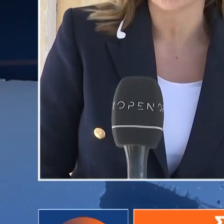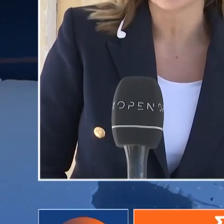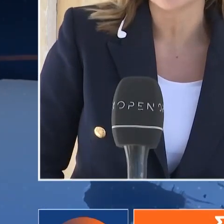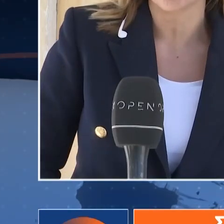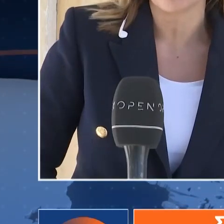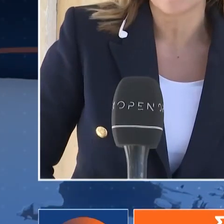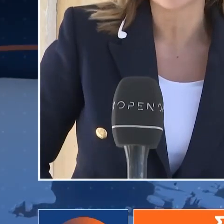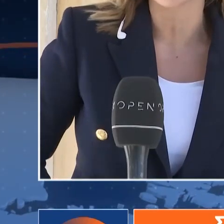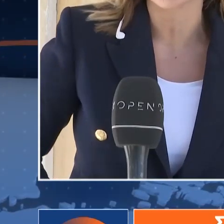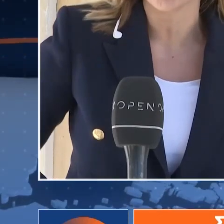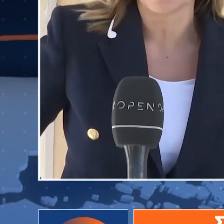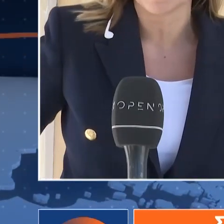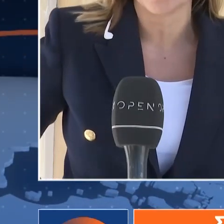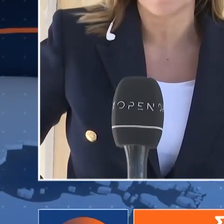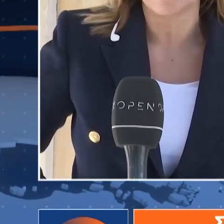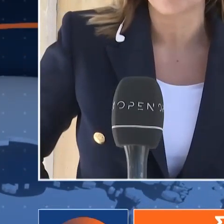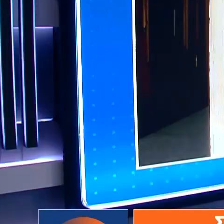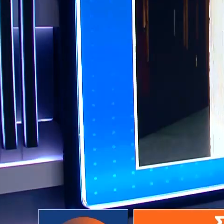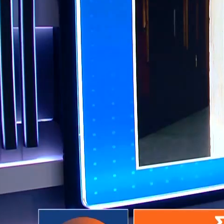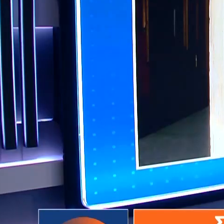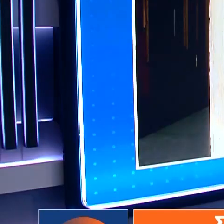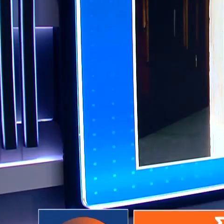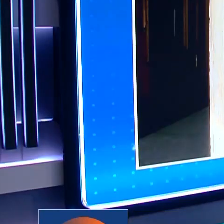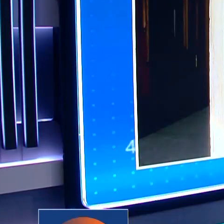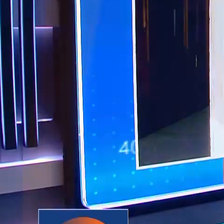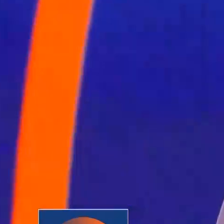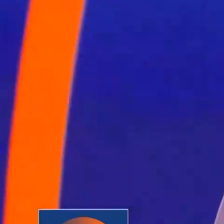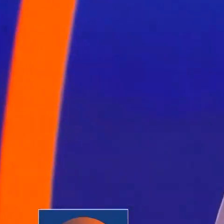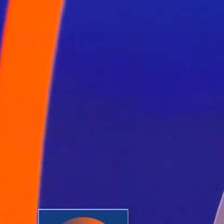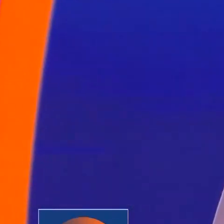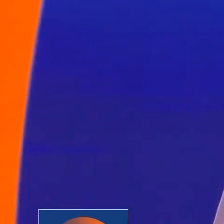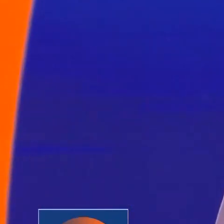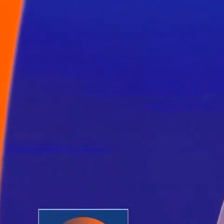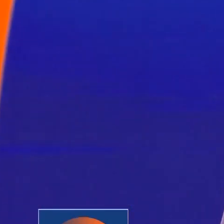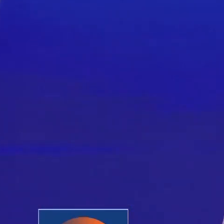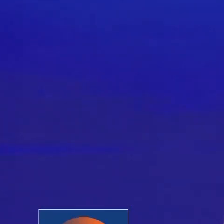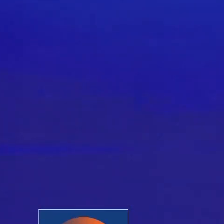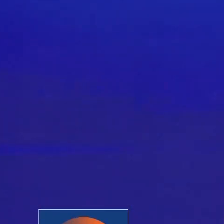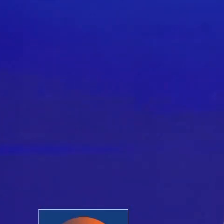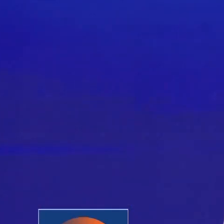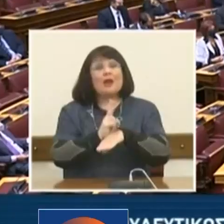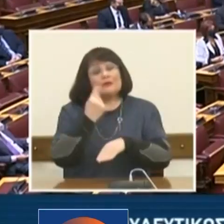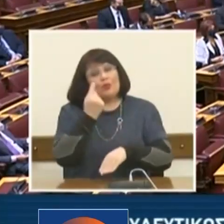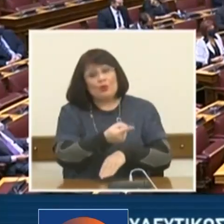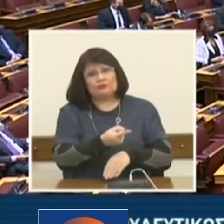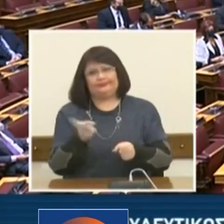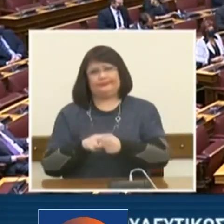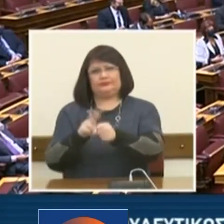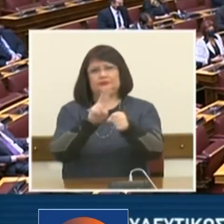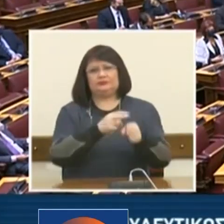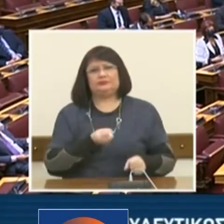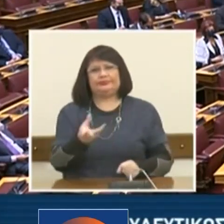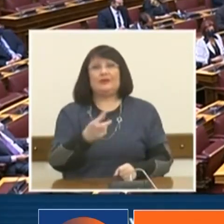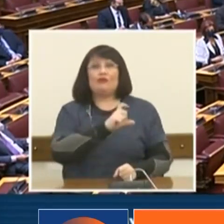ενδεχόμενη χειραγώγηση των ΜΜΕ και των δημοσκοπήσεων. Σας ευχαριστώ πολύ, Στέλλα. Πάμε να δούμε όλα όσα έγιναν νωρίτερα στη Βουλή. Κάθε